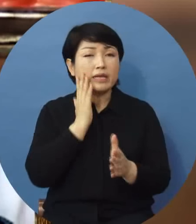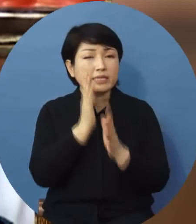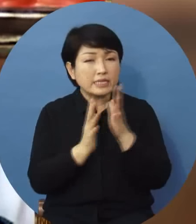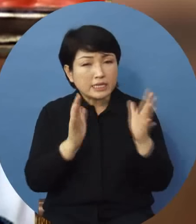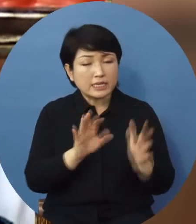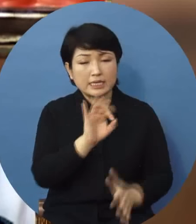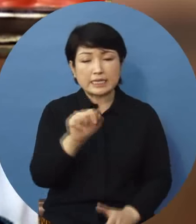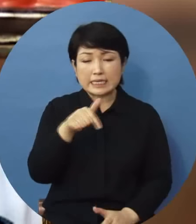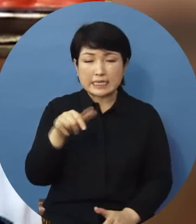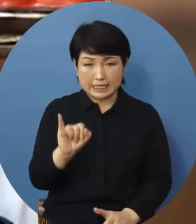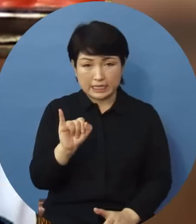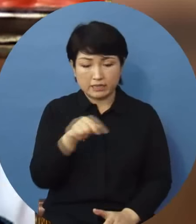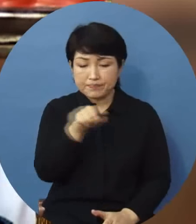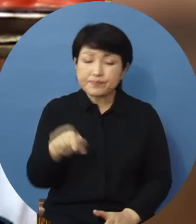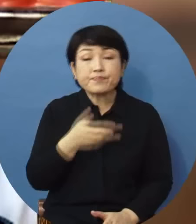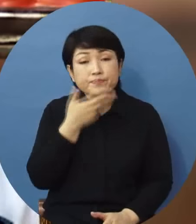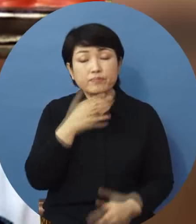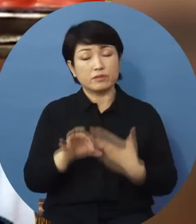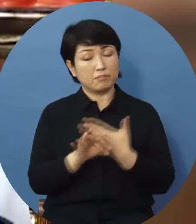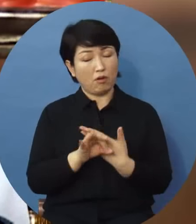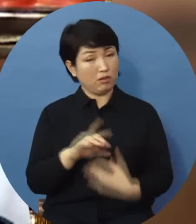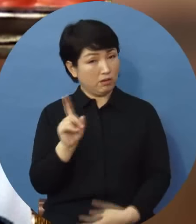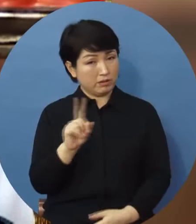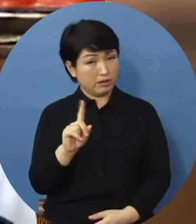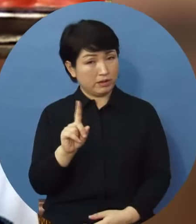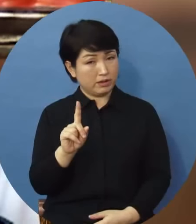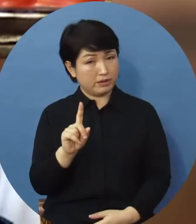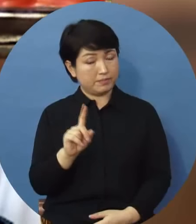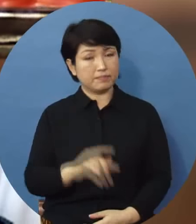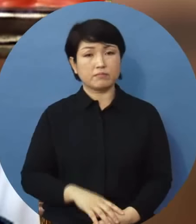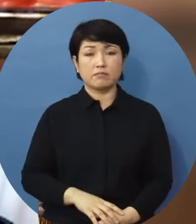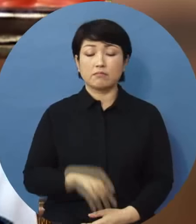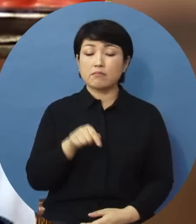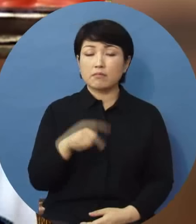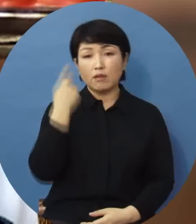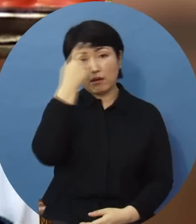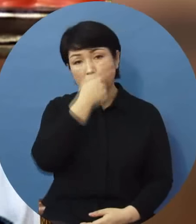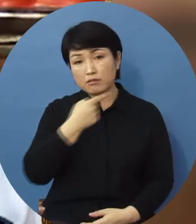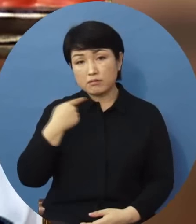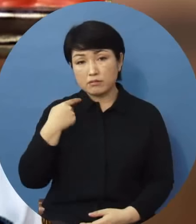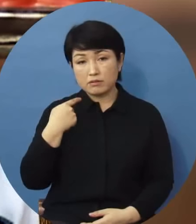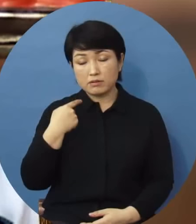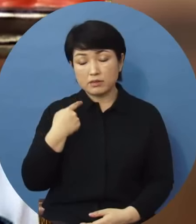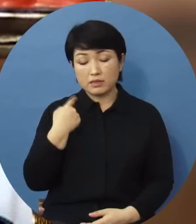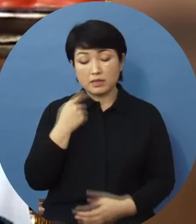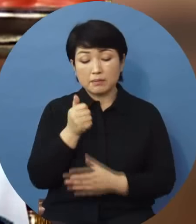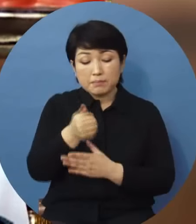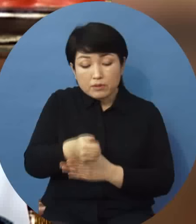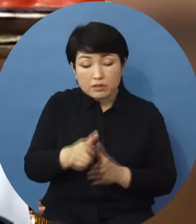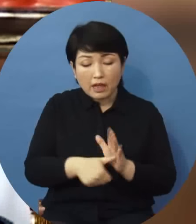익기나 풀이 떠 있지도 않다면 어떤가? 그러면 거기 얼굴이